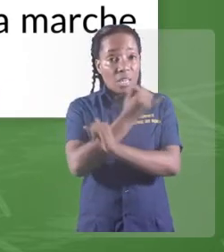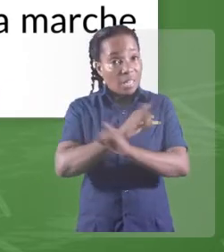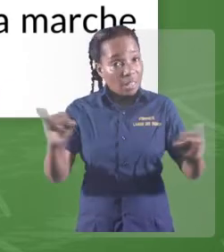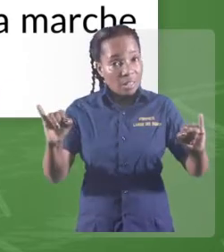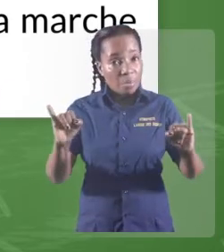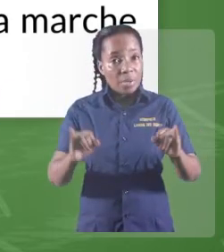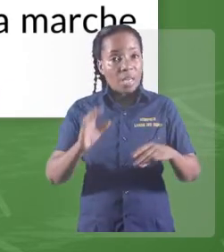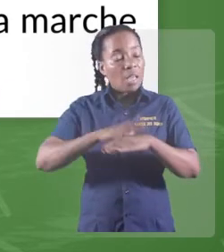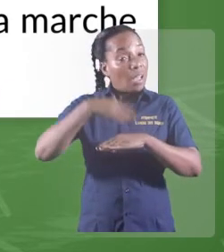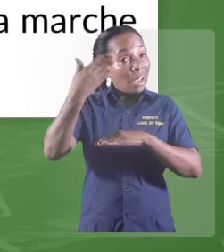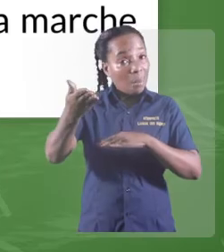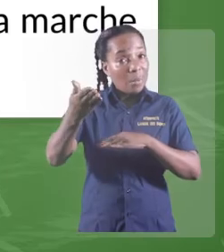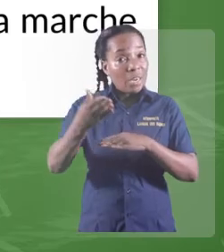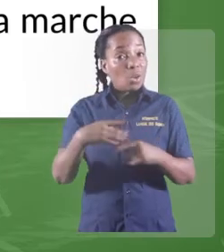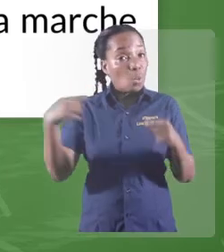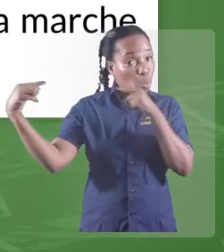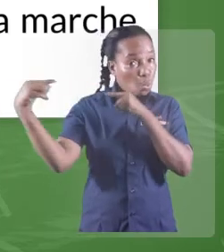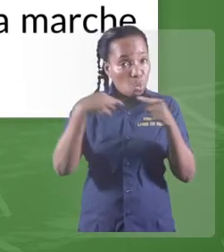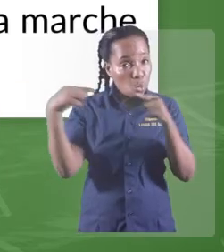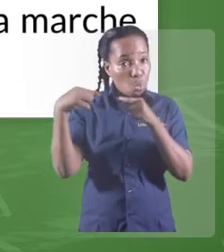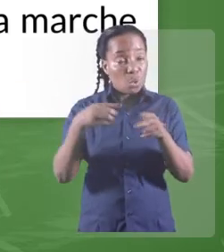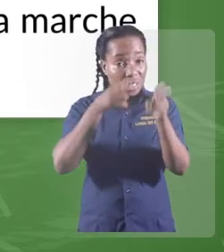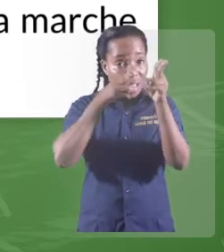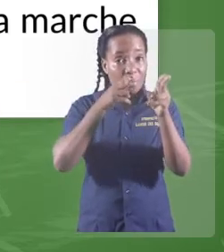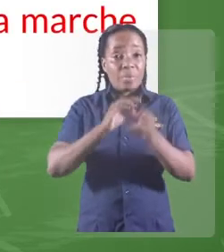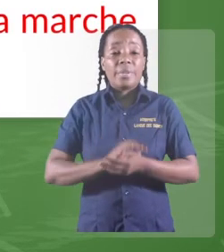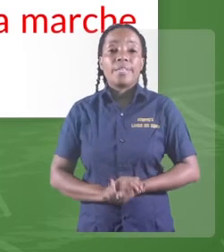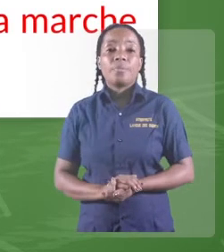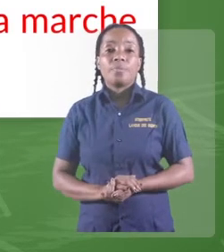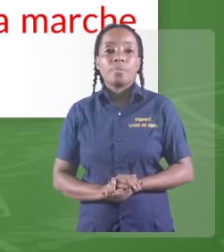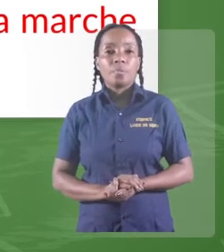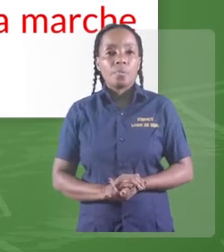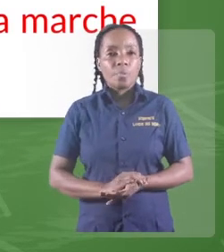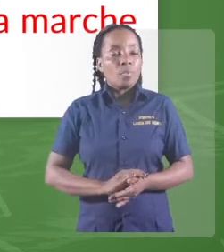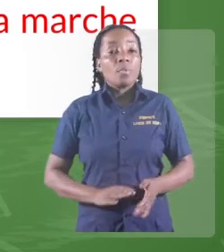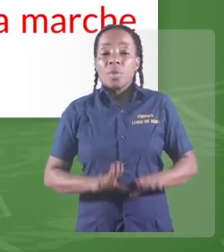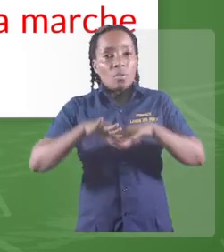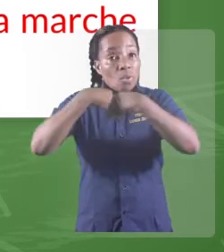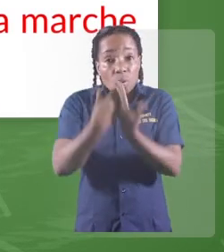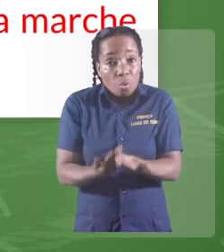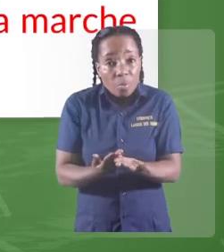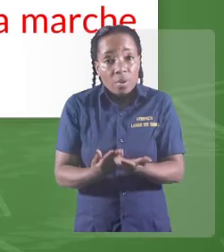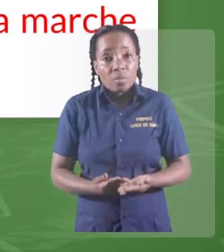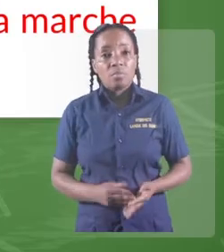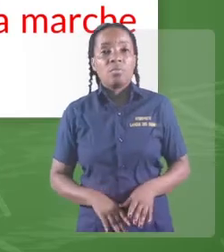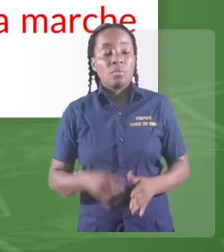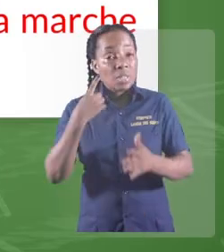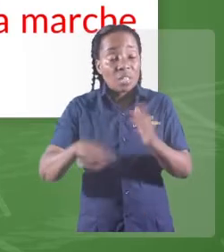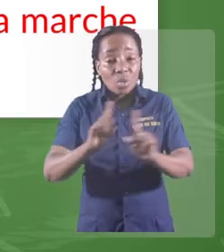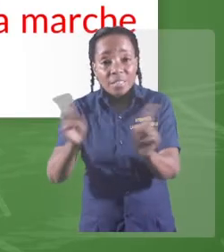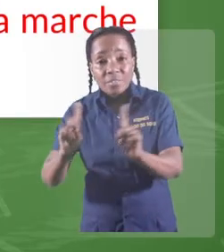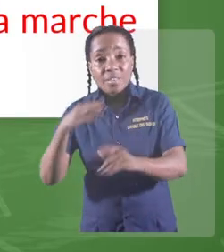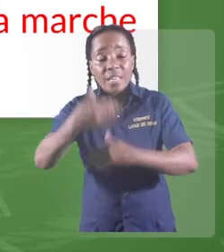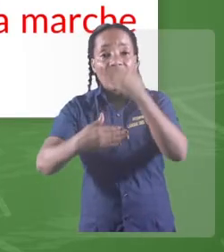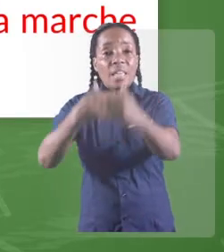souveraineté nationale après une lutte armée. Quels sont donc les facteurs et les étapes